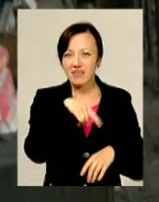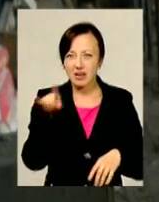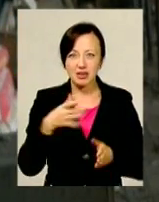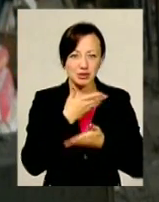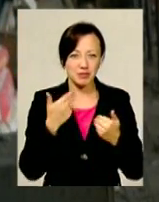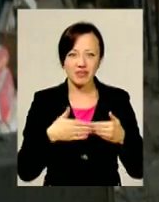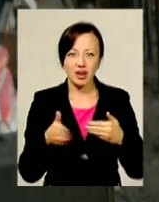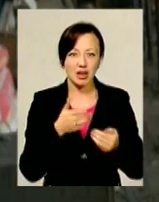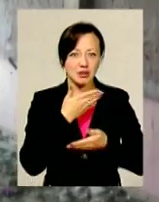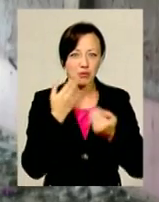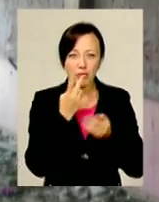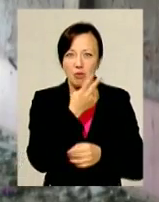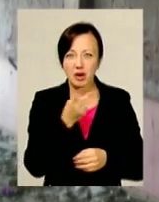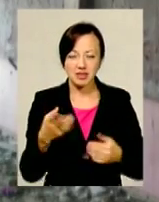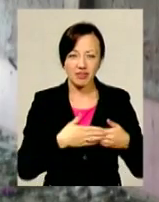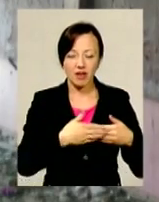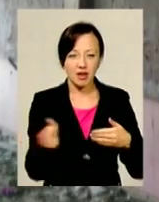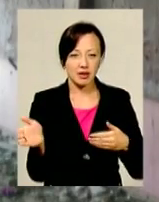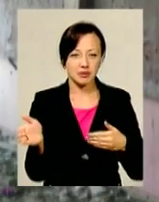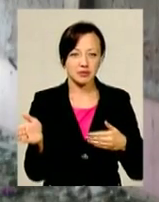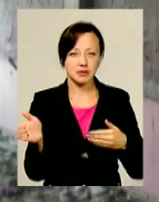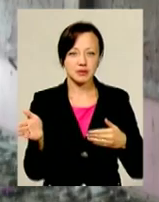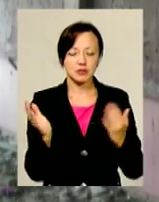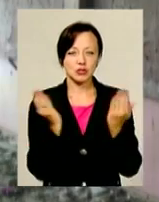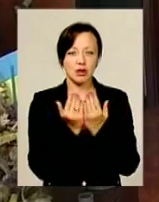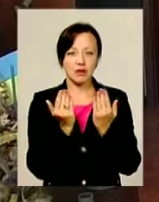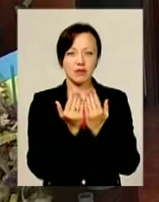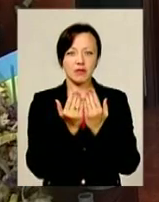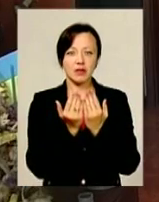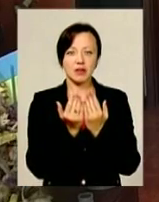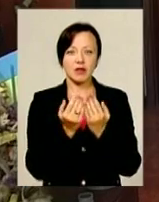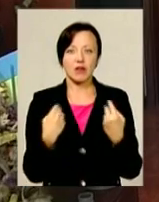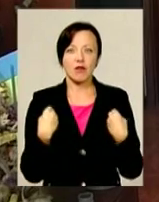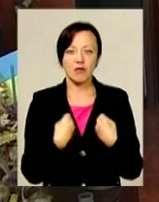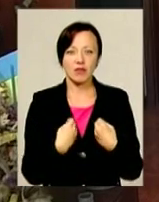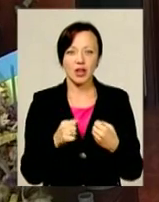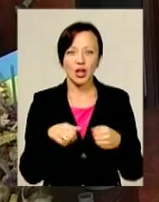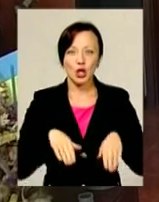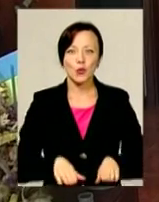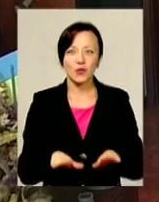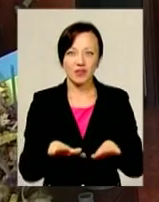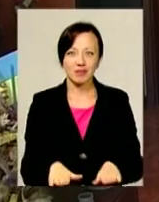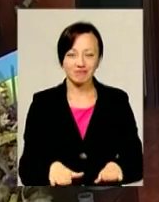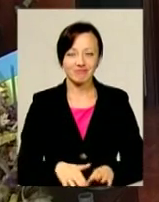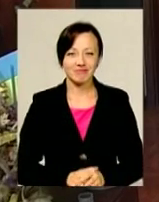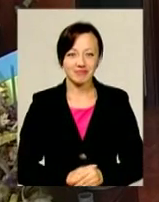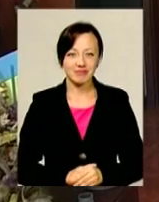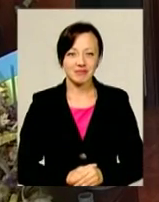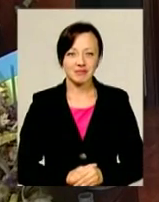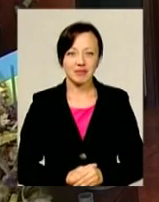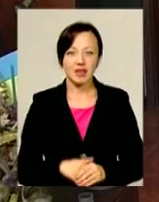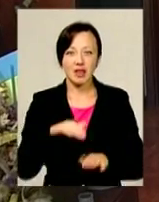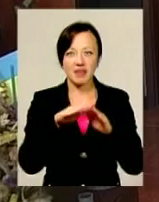кабінет, побачили двері відкриті в шкафу, висить її кофточка і стоять туфлі. І в